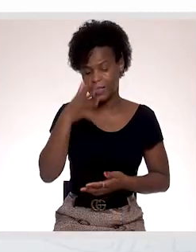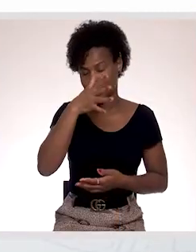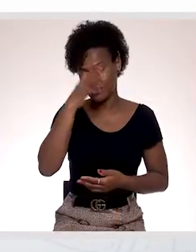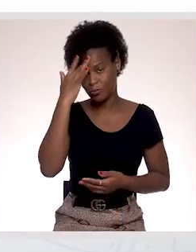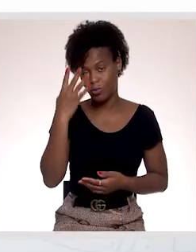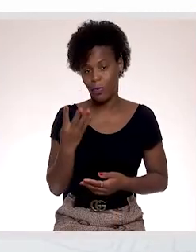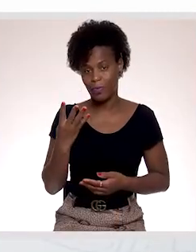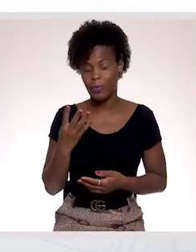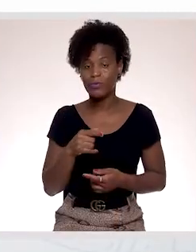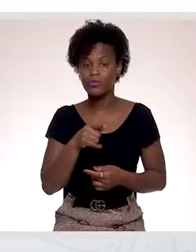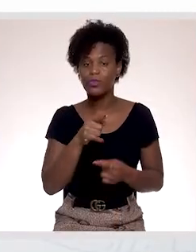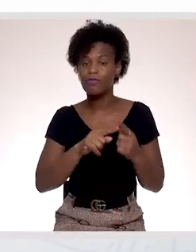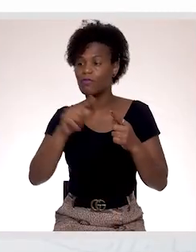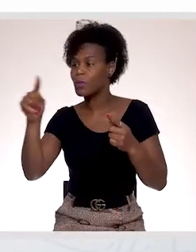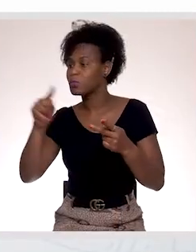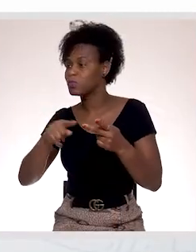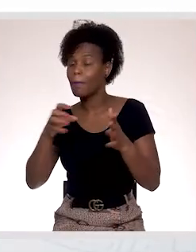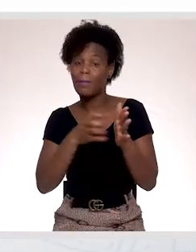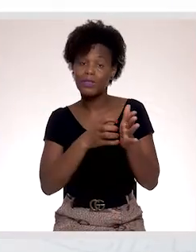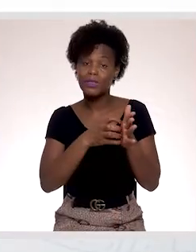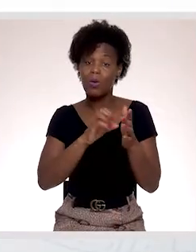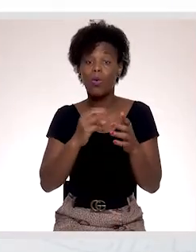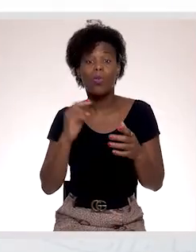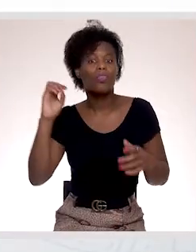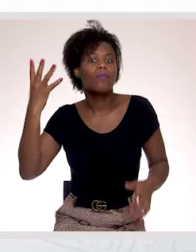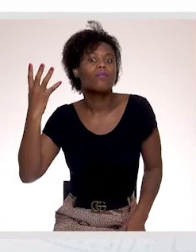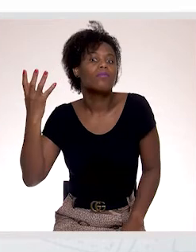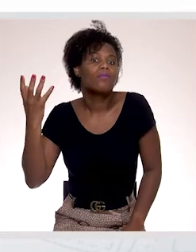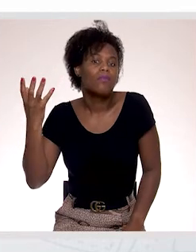Activité 4. Fais correspondre les images aux saisons.